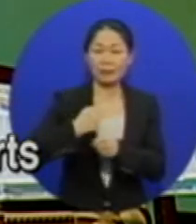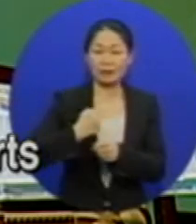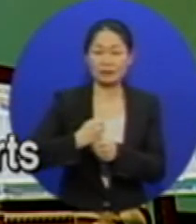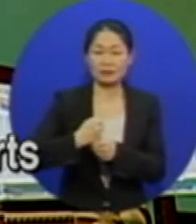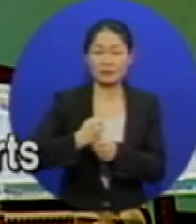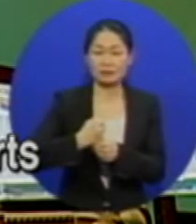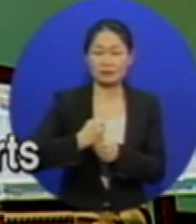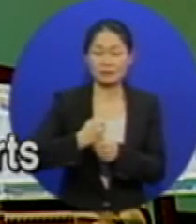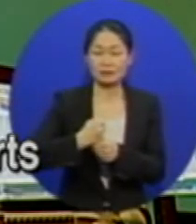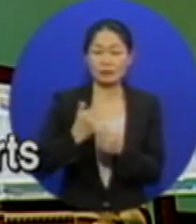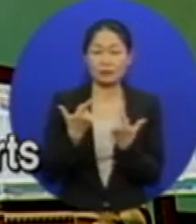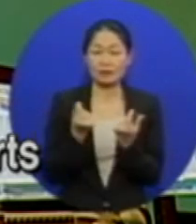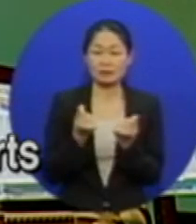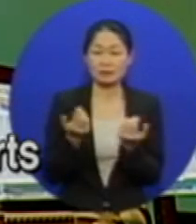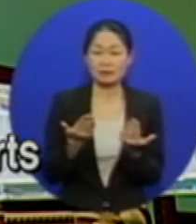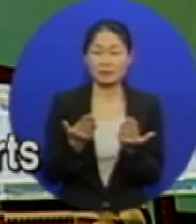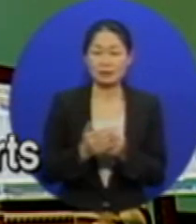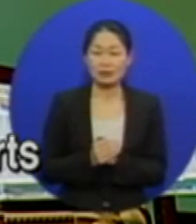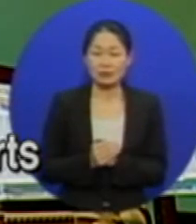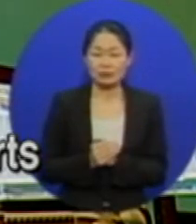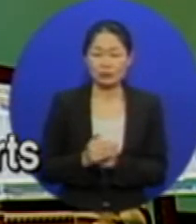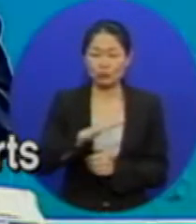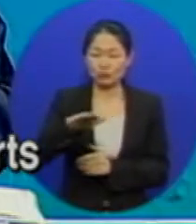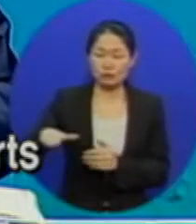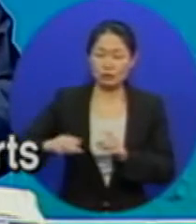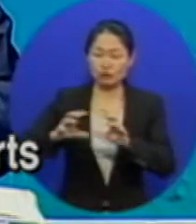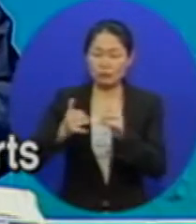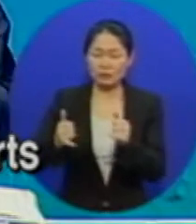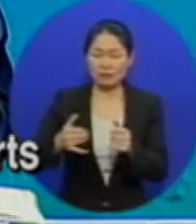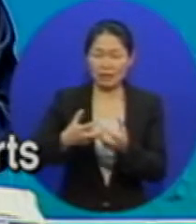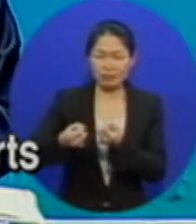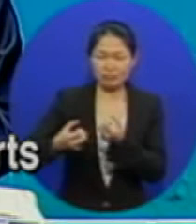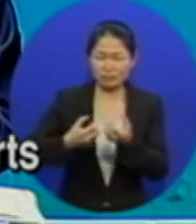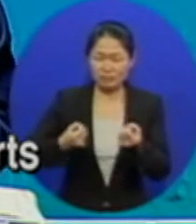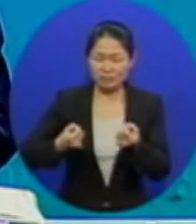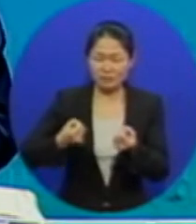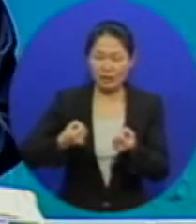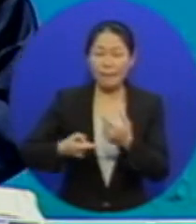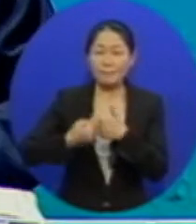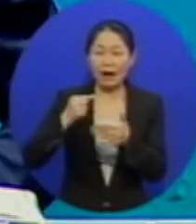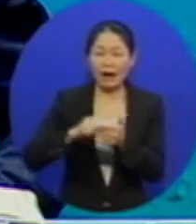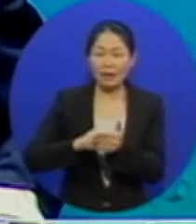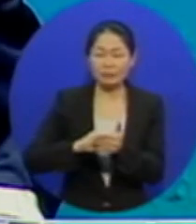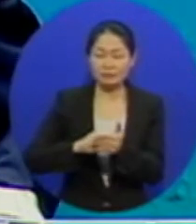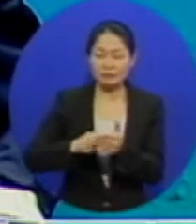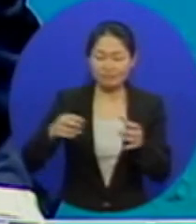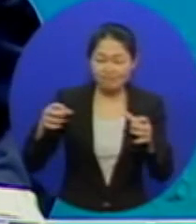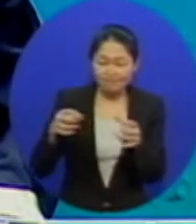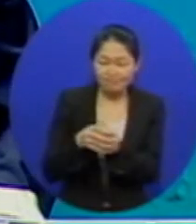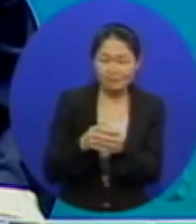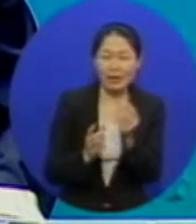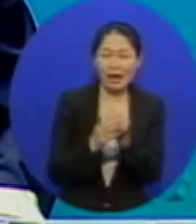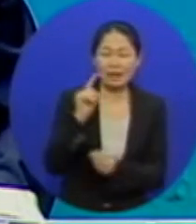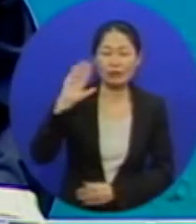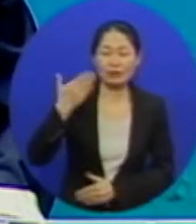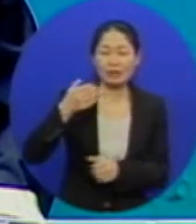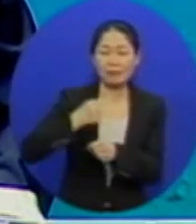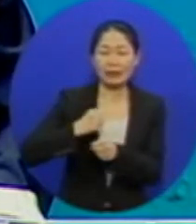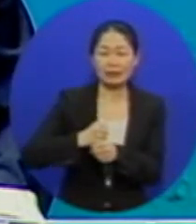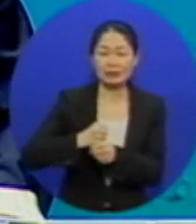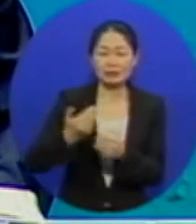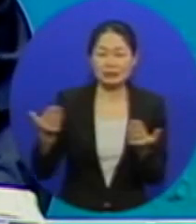거예요 우리나라 국민의 찢어진 마음을 하나 되게 만드는 2일이 교회를 통해서